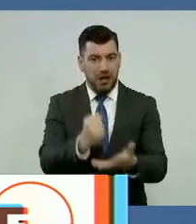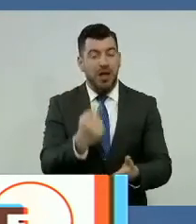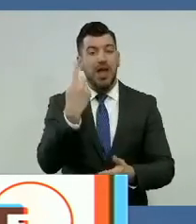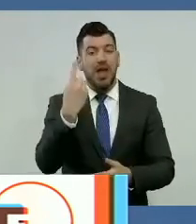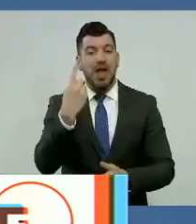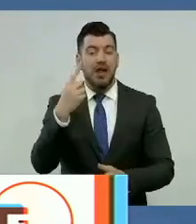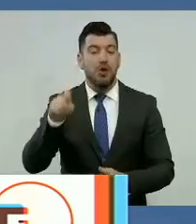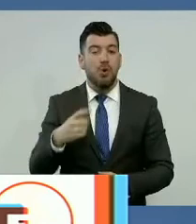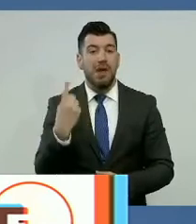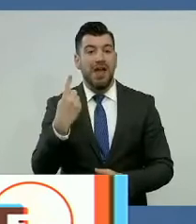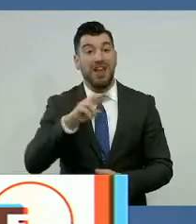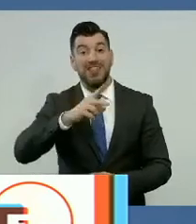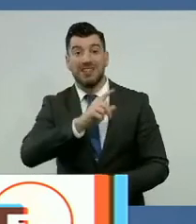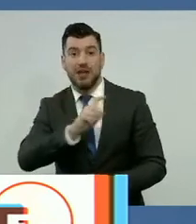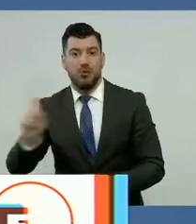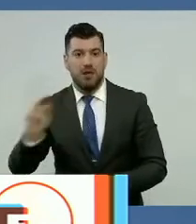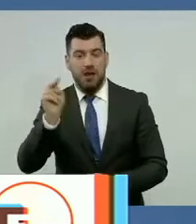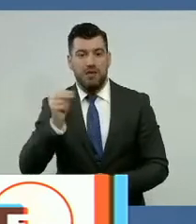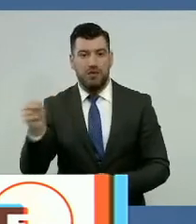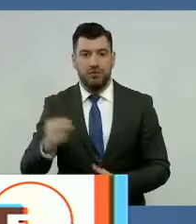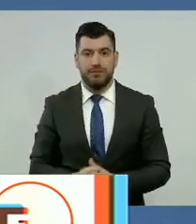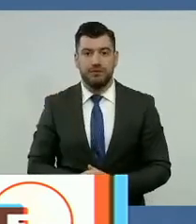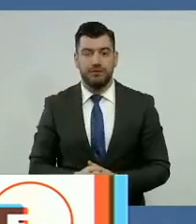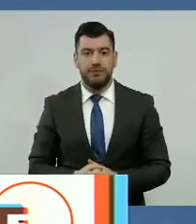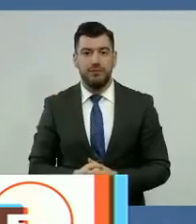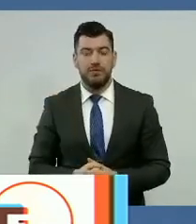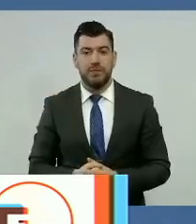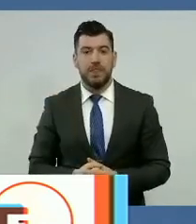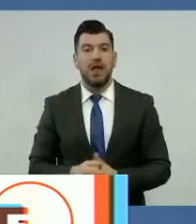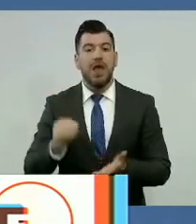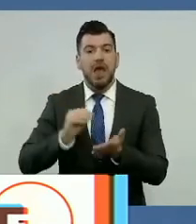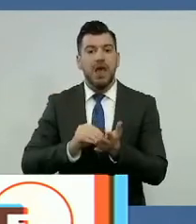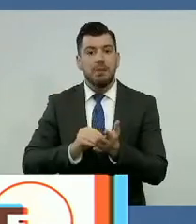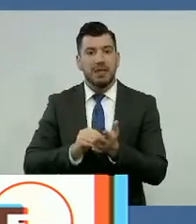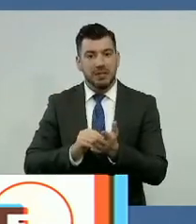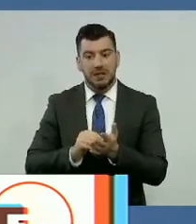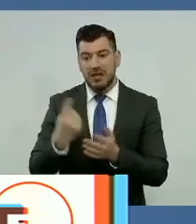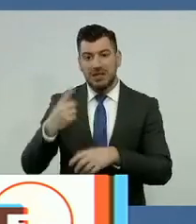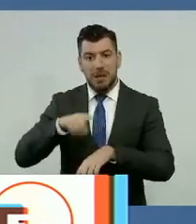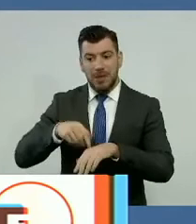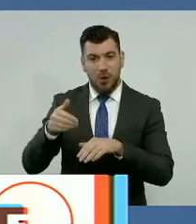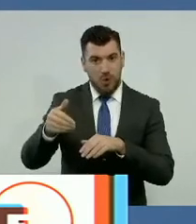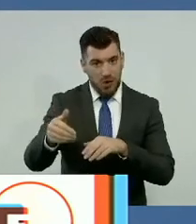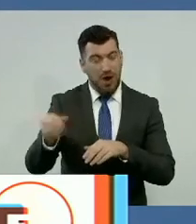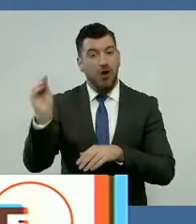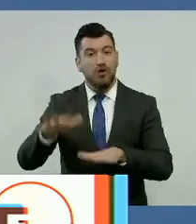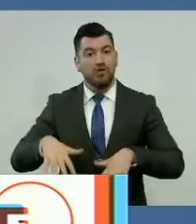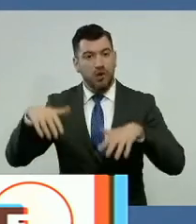ευρώ. Επιπλέον, στο νομοσχέδιο που ξεκινάμε να συζητάμε σε μία ώρα από τώρα, στη